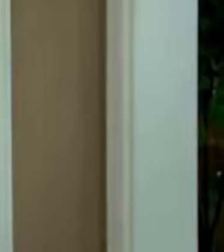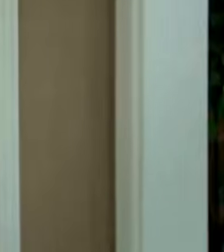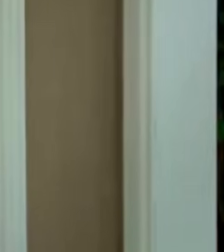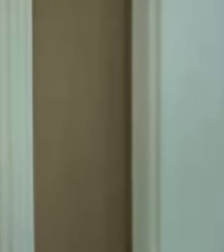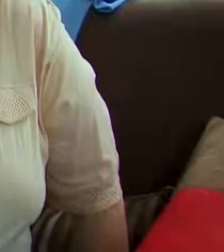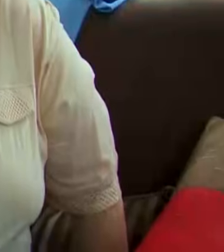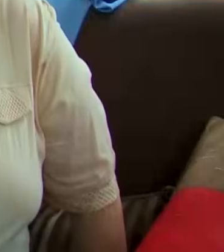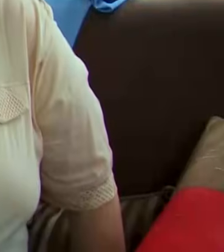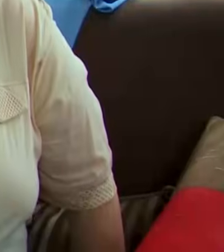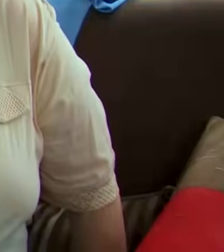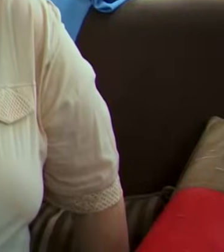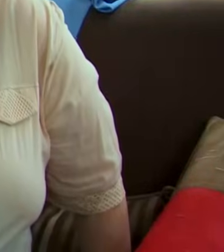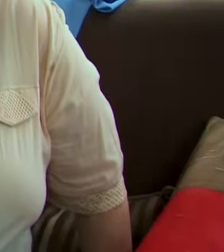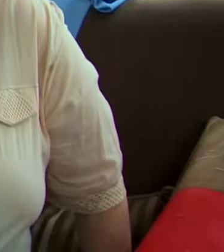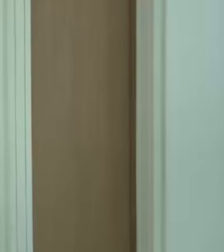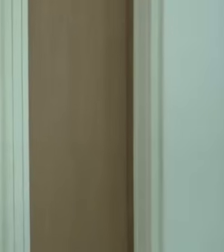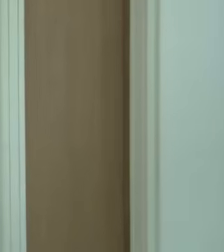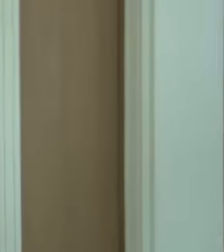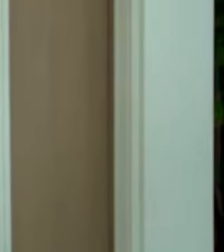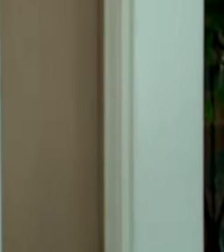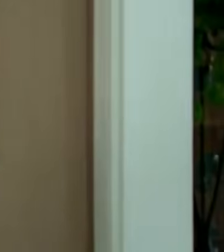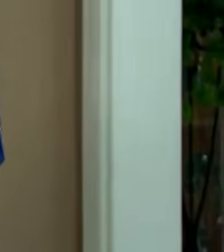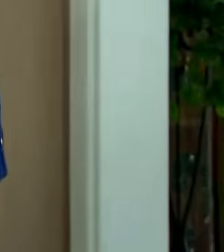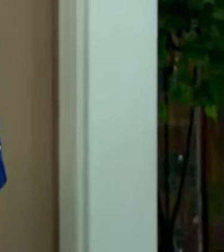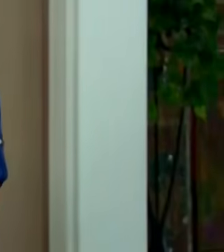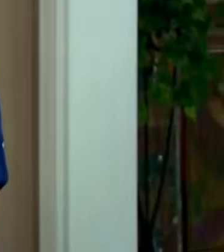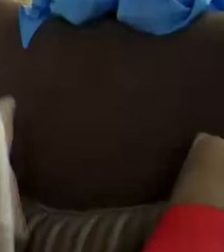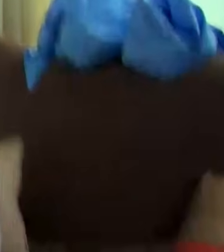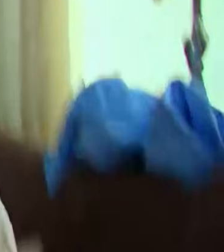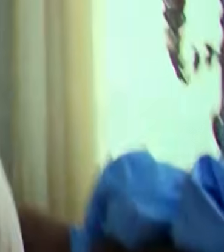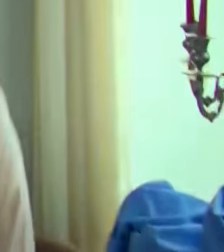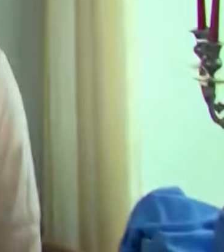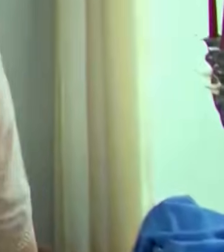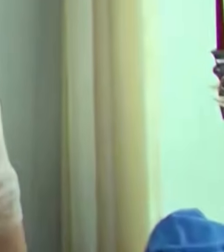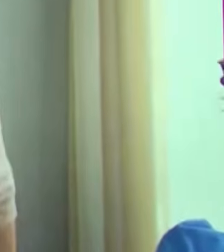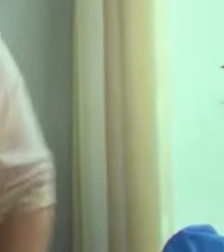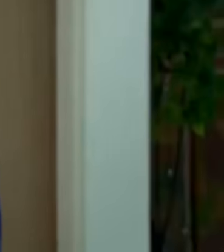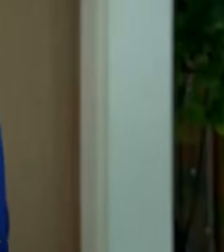Rüyamın arkasından siyah saçlı kadın girdi salona. Badire hemen ayağa kalktı.